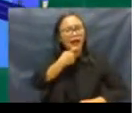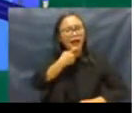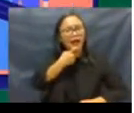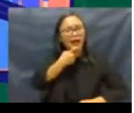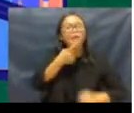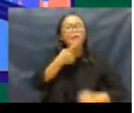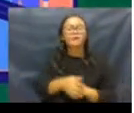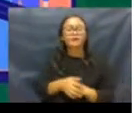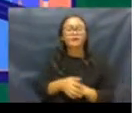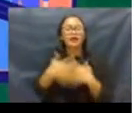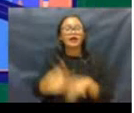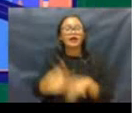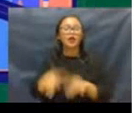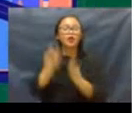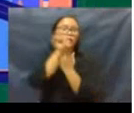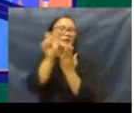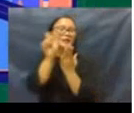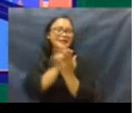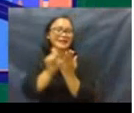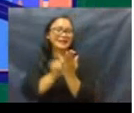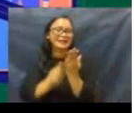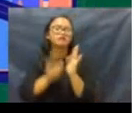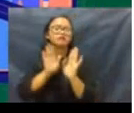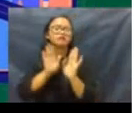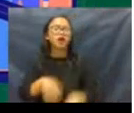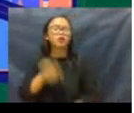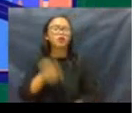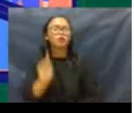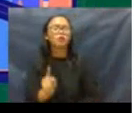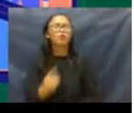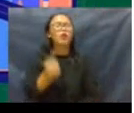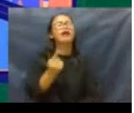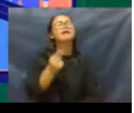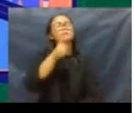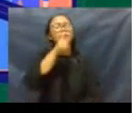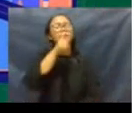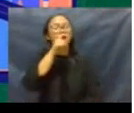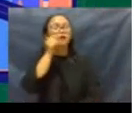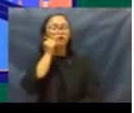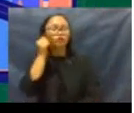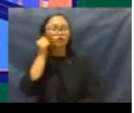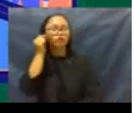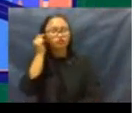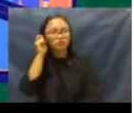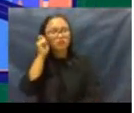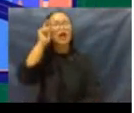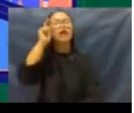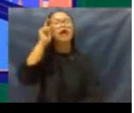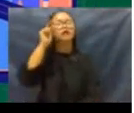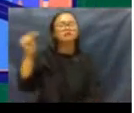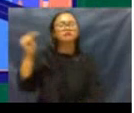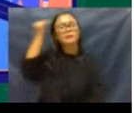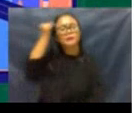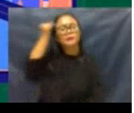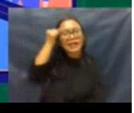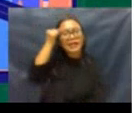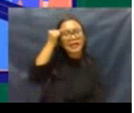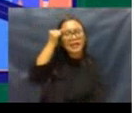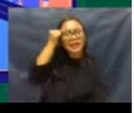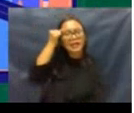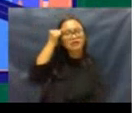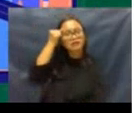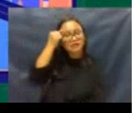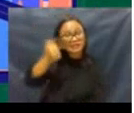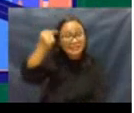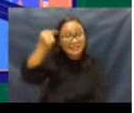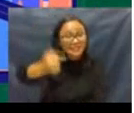Melalui tulisan. Munculkan tulisan, Bapak Ibu jadi sadar. Bapak Ibu jadi berpikir, sesering mungkin